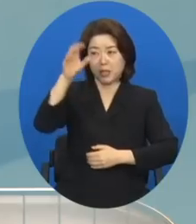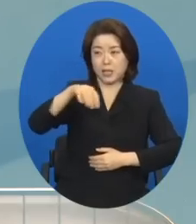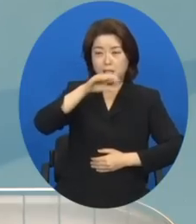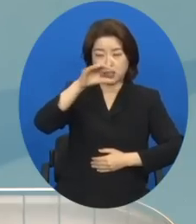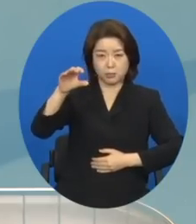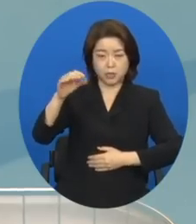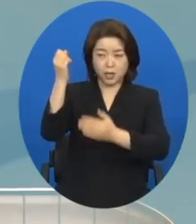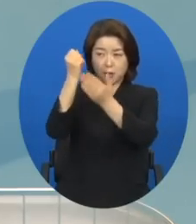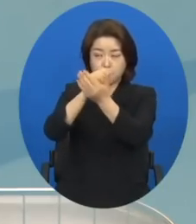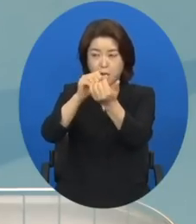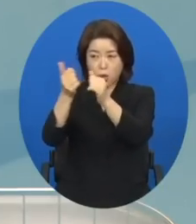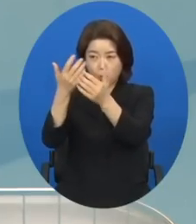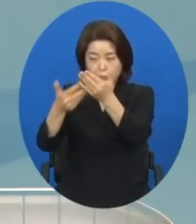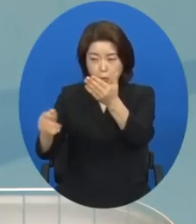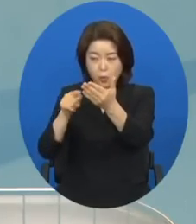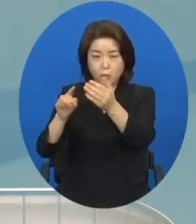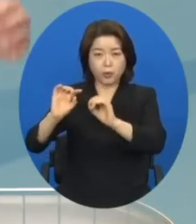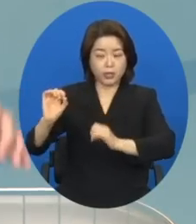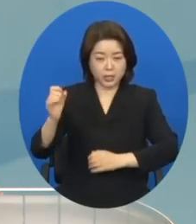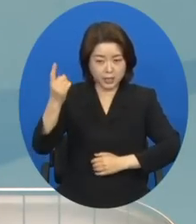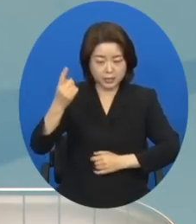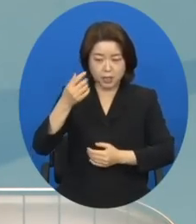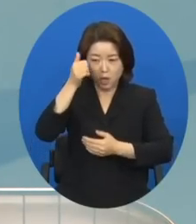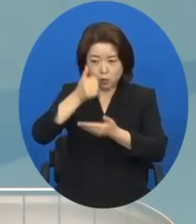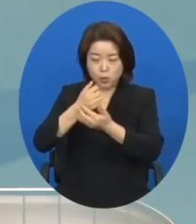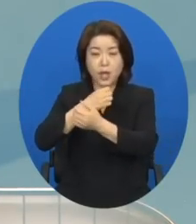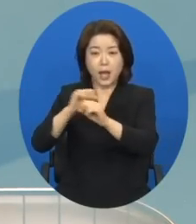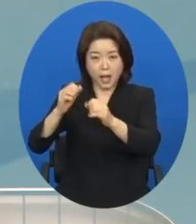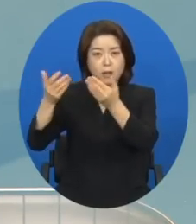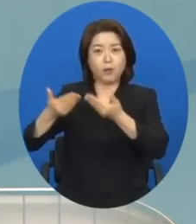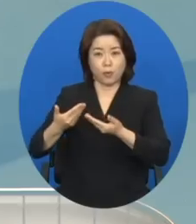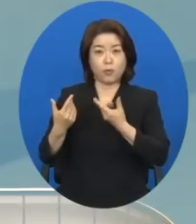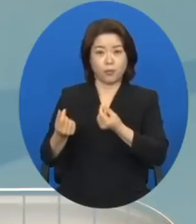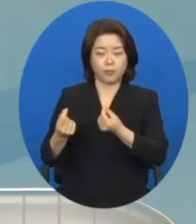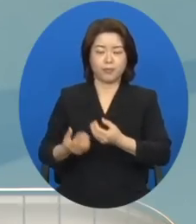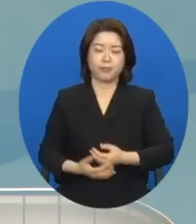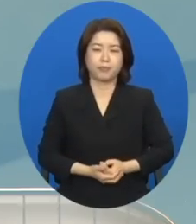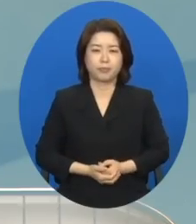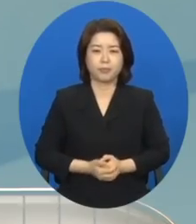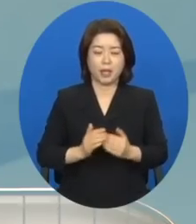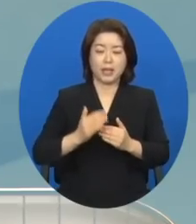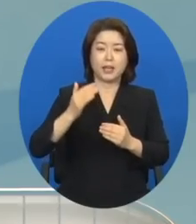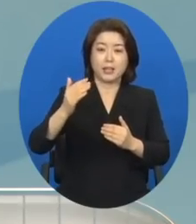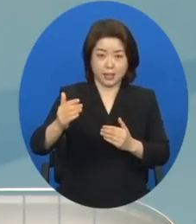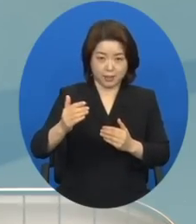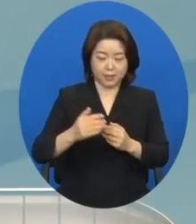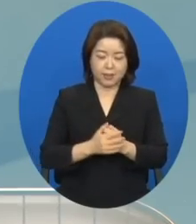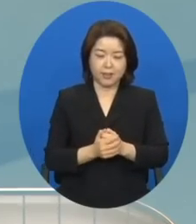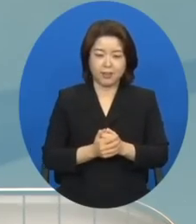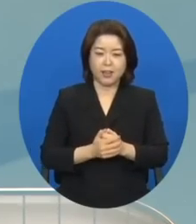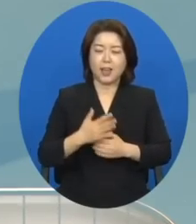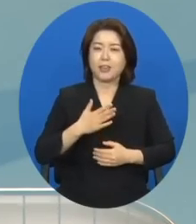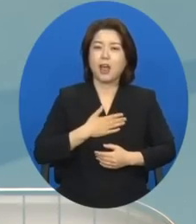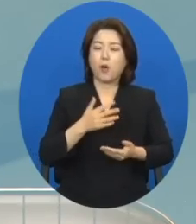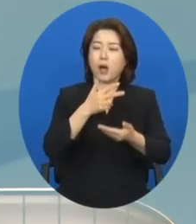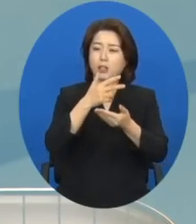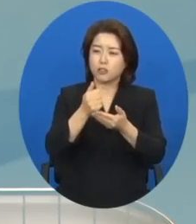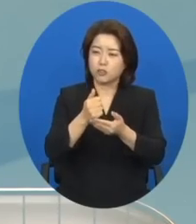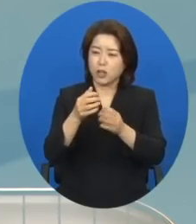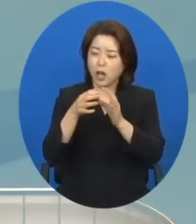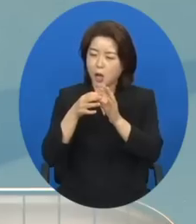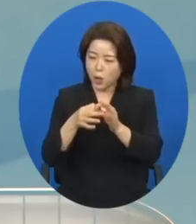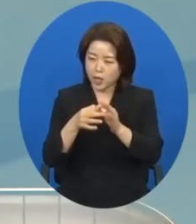의미가 담겨 있는 것이죠. 그런데 한 단계 더 나아갑니다. 나와 주님과의 관계만이 아니라 그것이